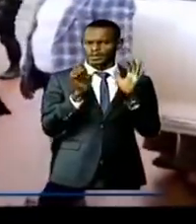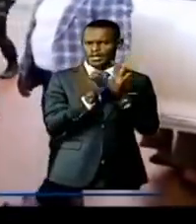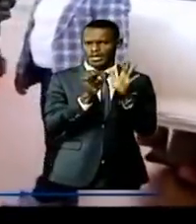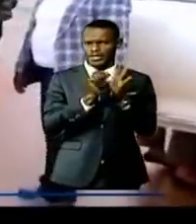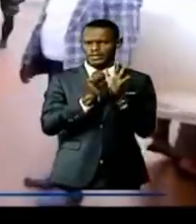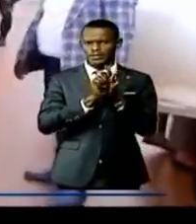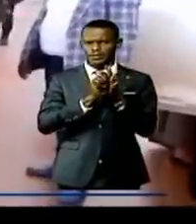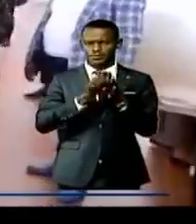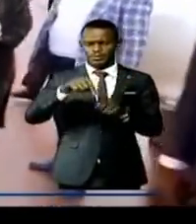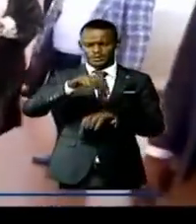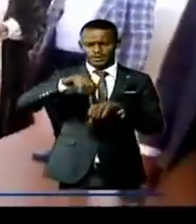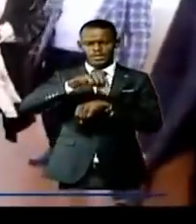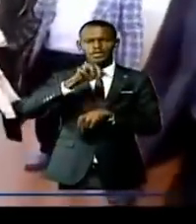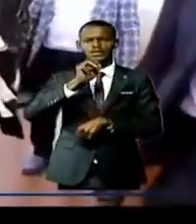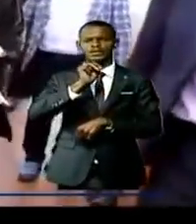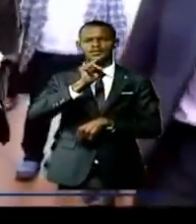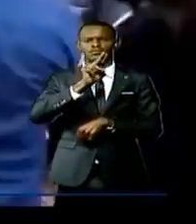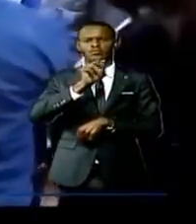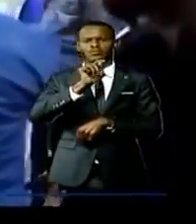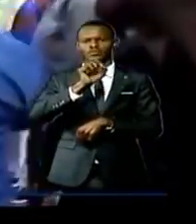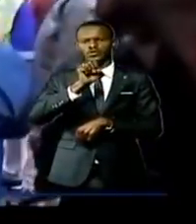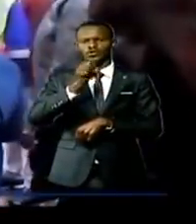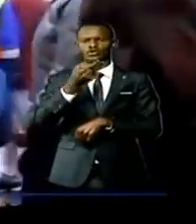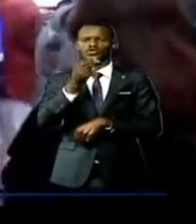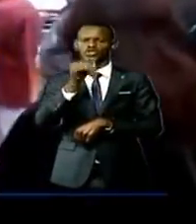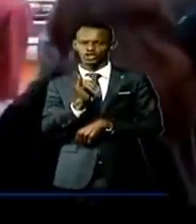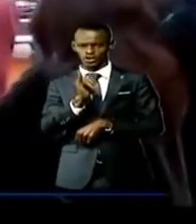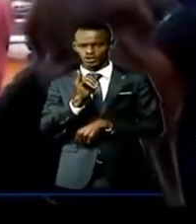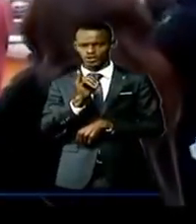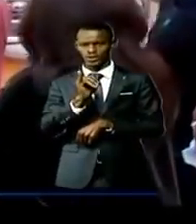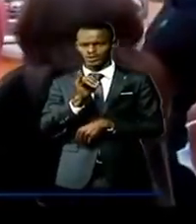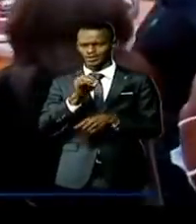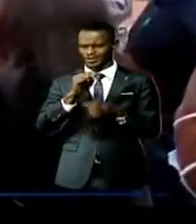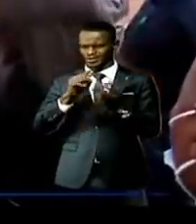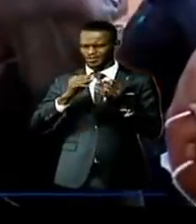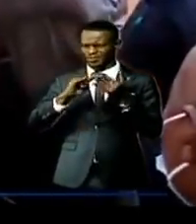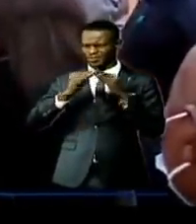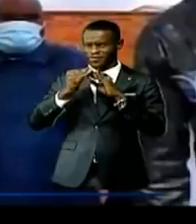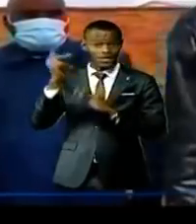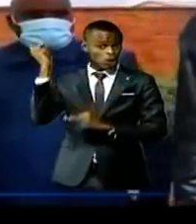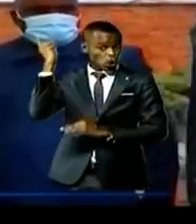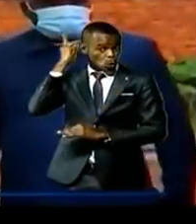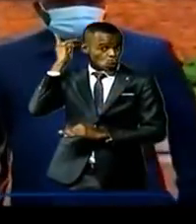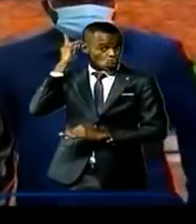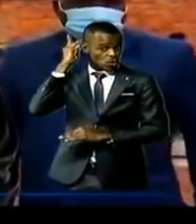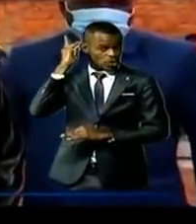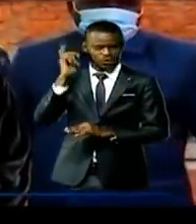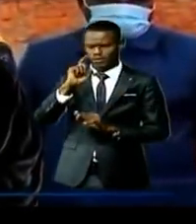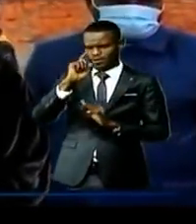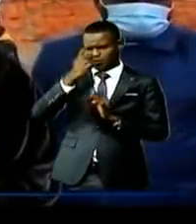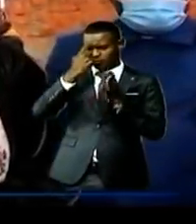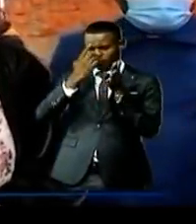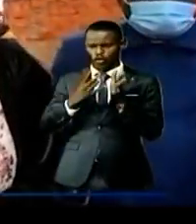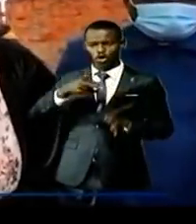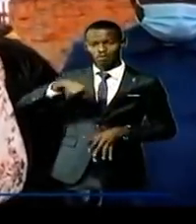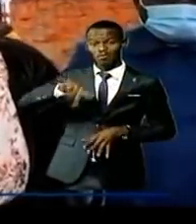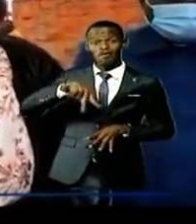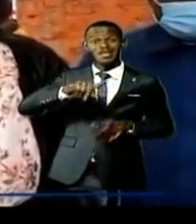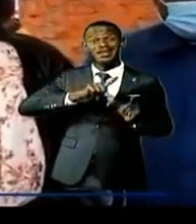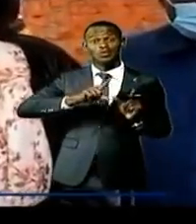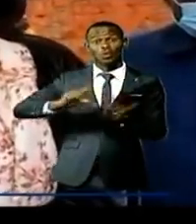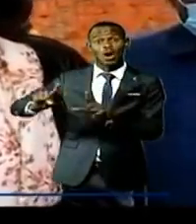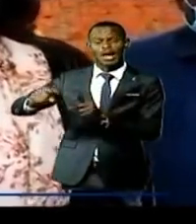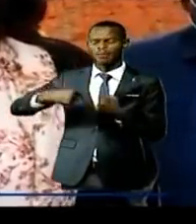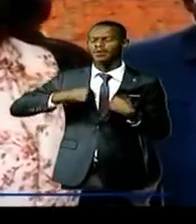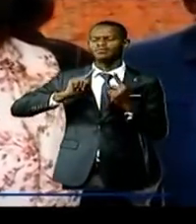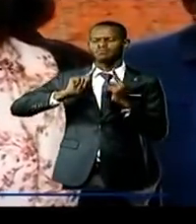visite d'inspection des chantiers. Ici, Fifi Masuka Saini a suivi des explications du commissaire général en charge des